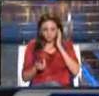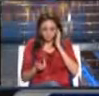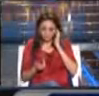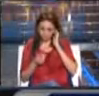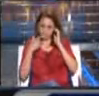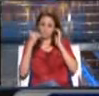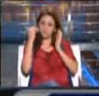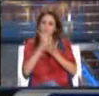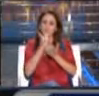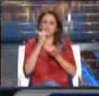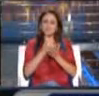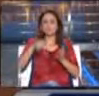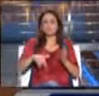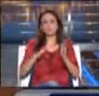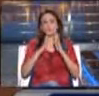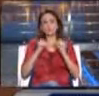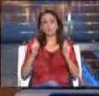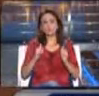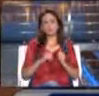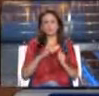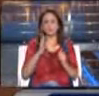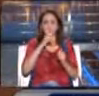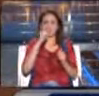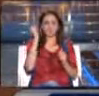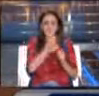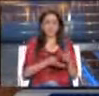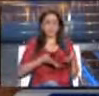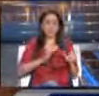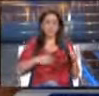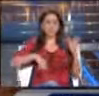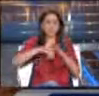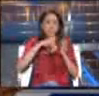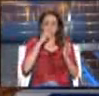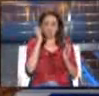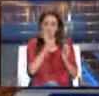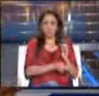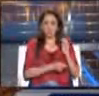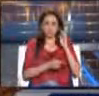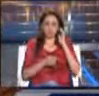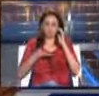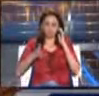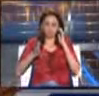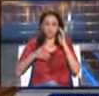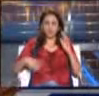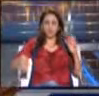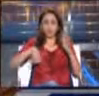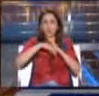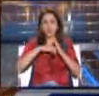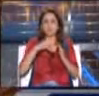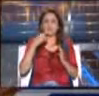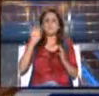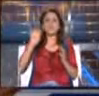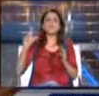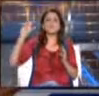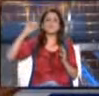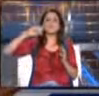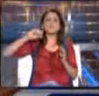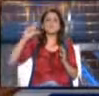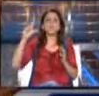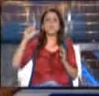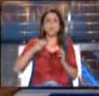زالوا بينتقموا من كره القدم. لان بيتنصلوا. كره القدم اصبحت فلول بالنسبه لبعض الناس او نظره بعض الناس،